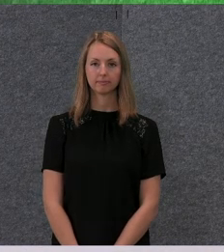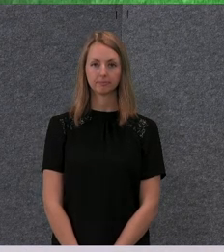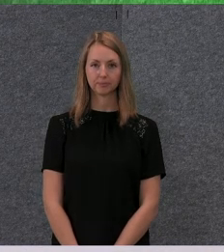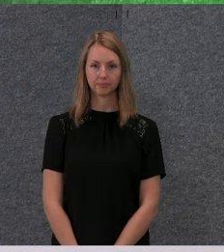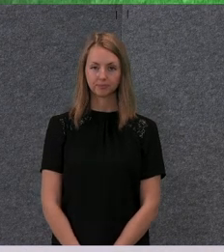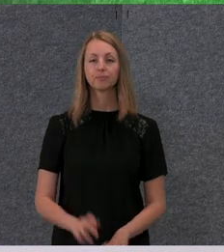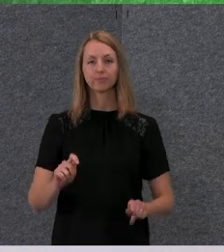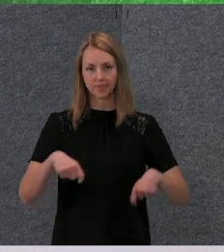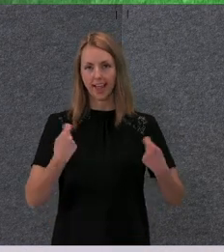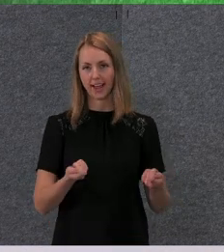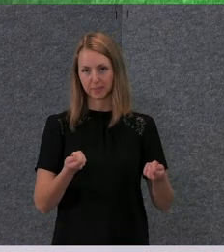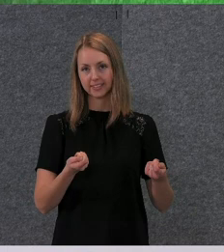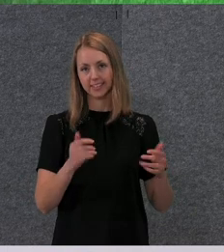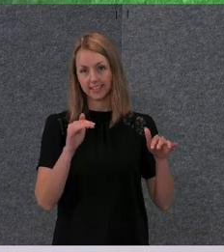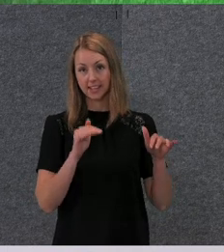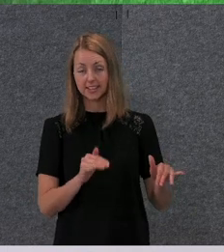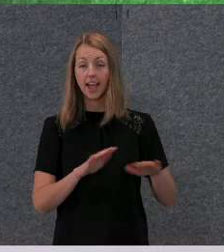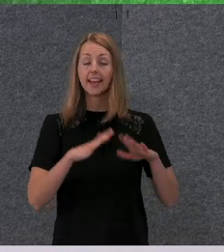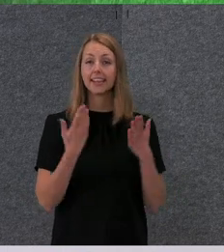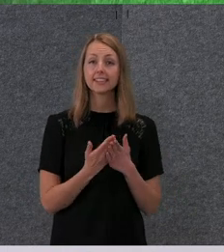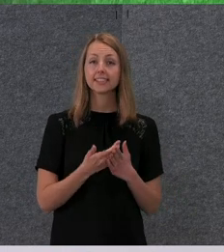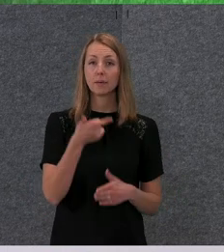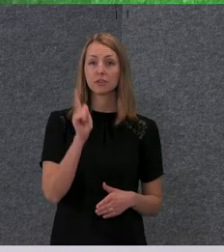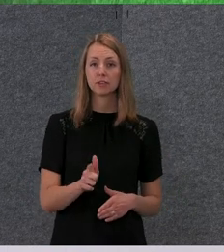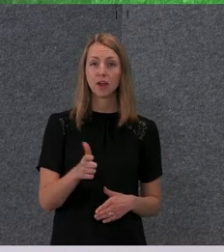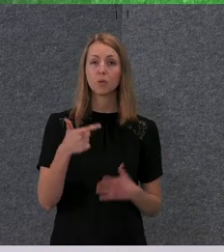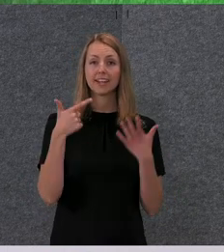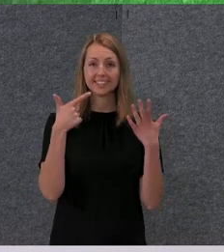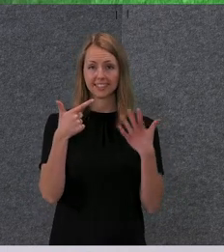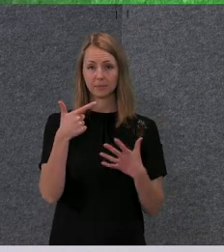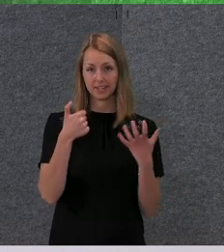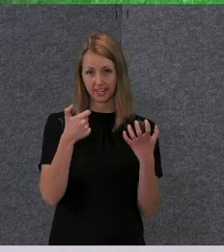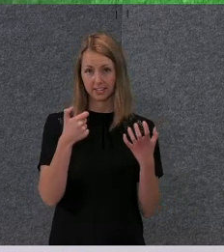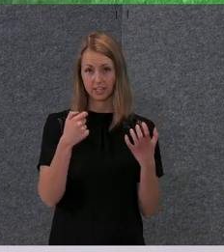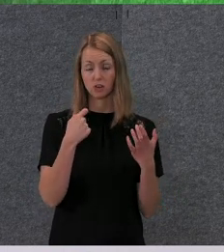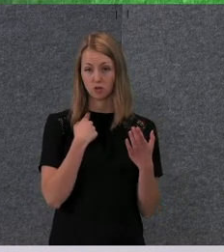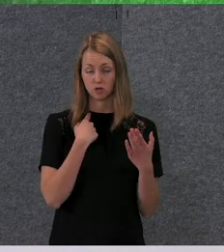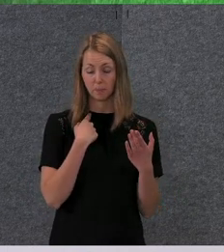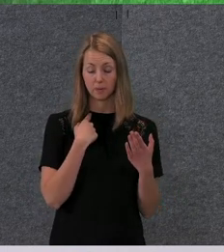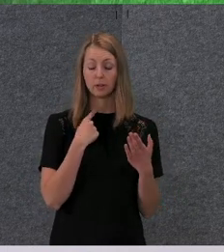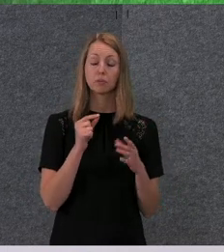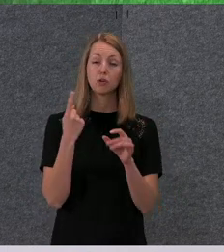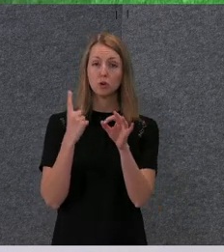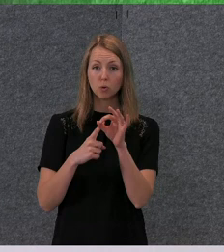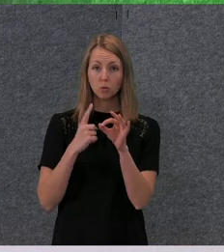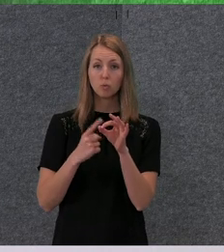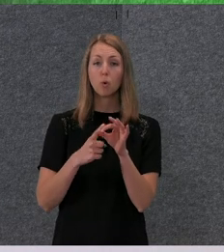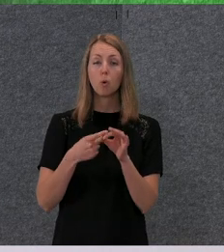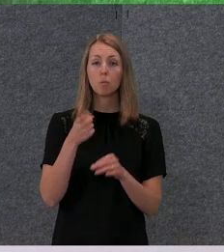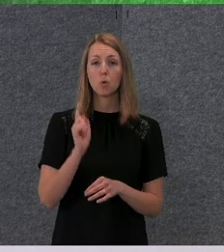Wir haben ein Ergebnis und es wurden abgegeben 267 Stimmen. Damit liegt das Quorum